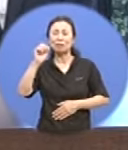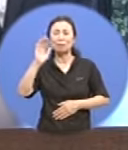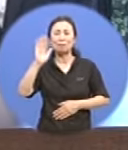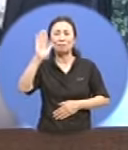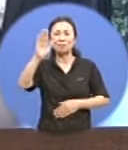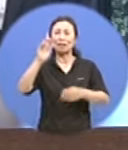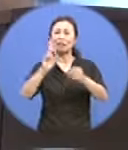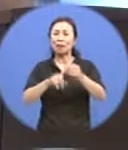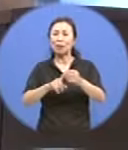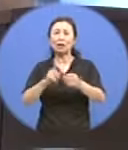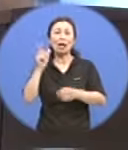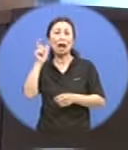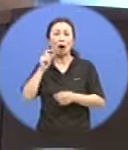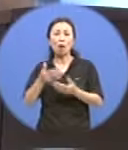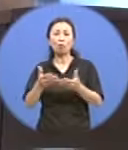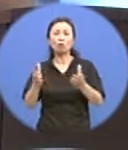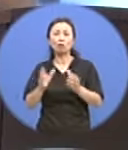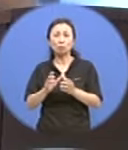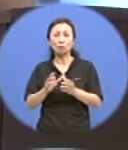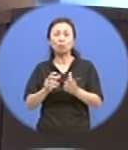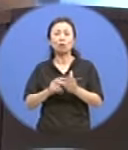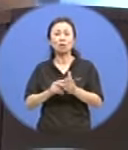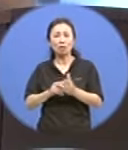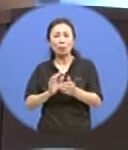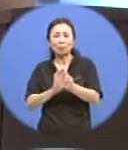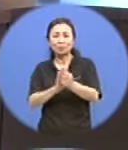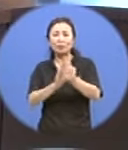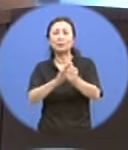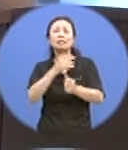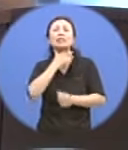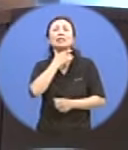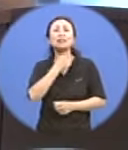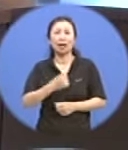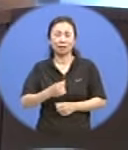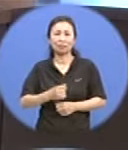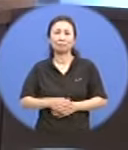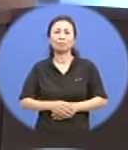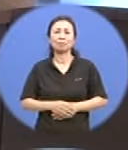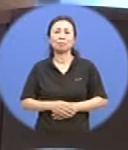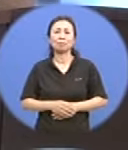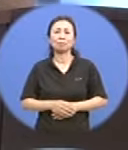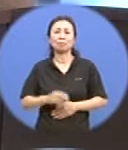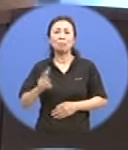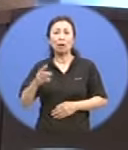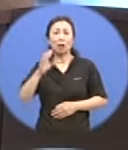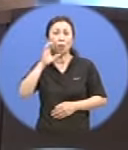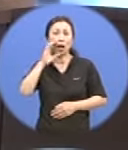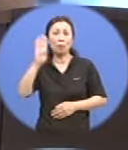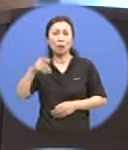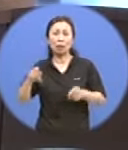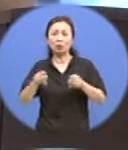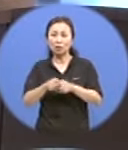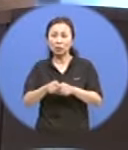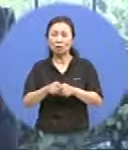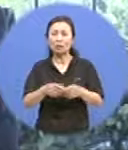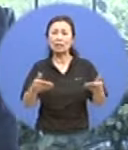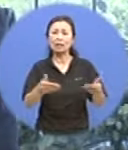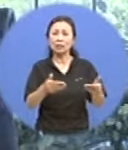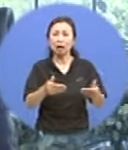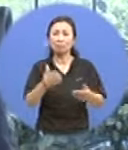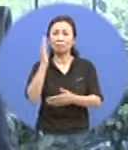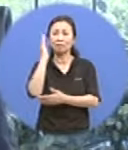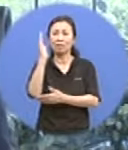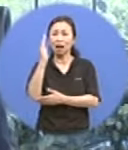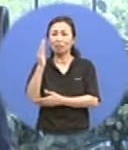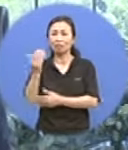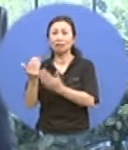もご支援申し上げたいし、逆に和歌山県と一緒になりながら産官学いい